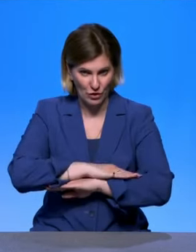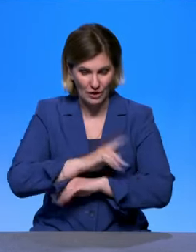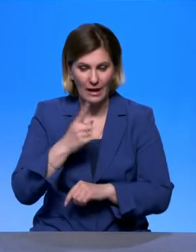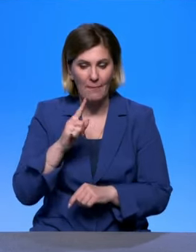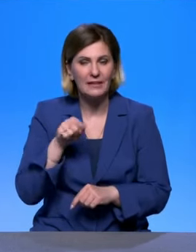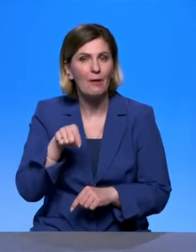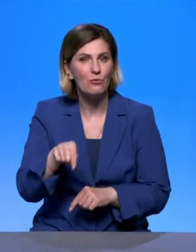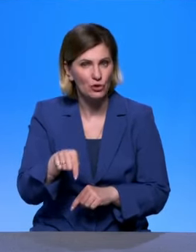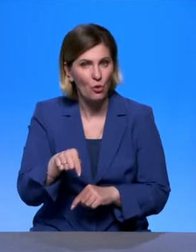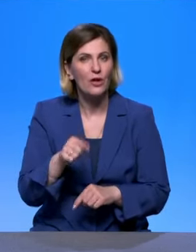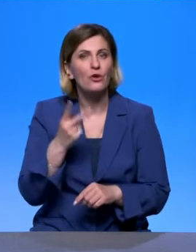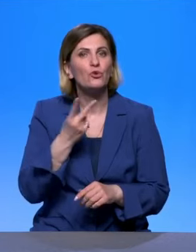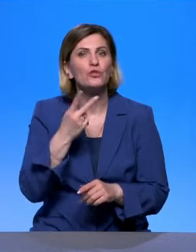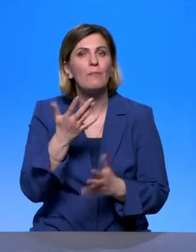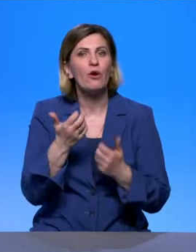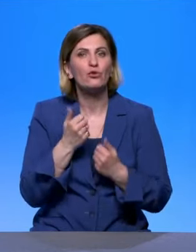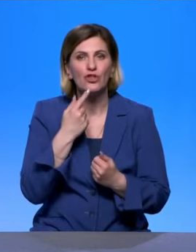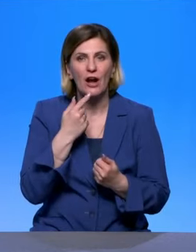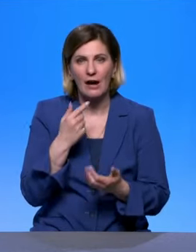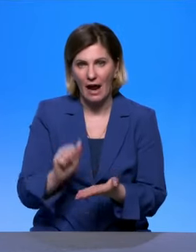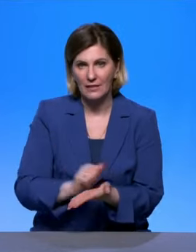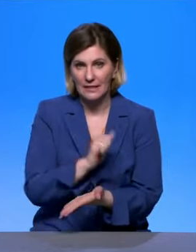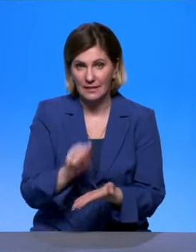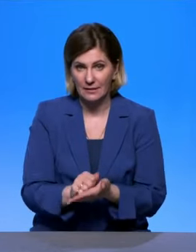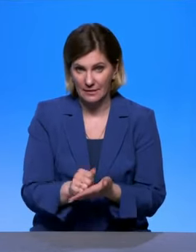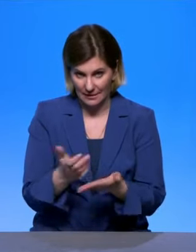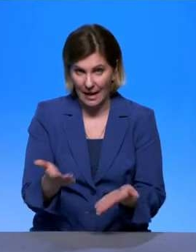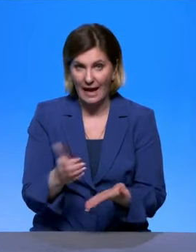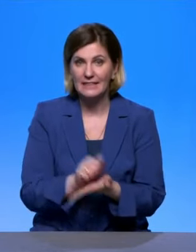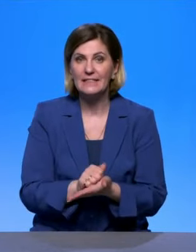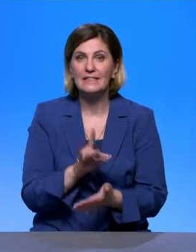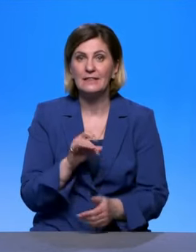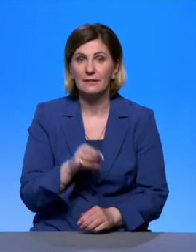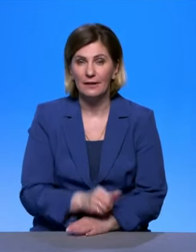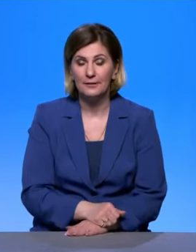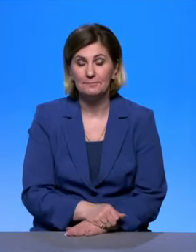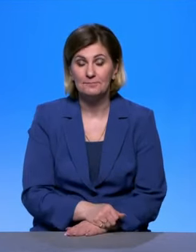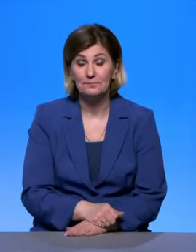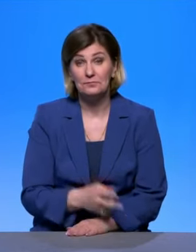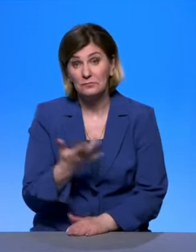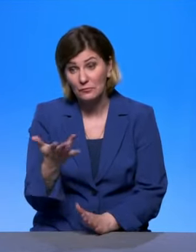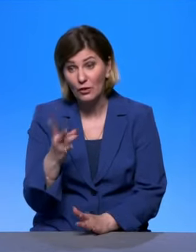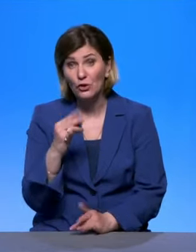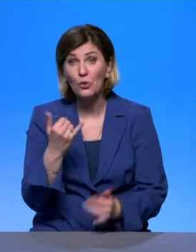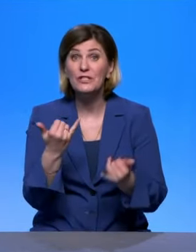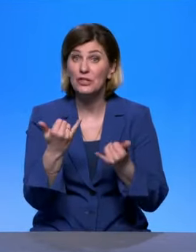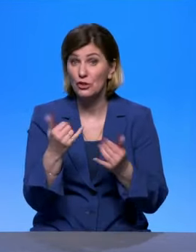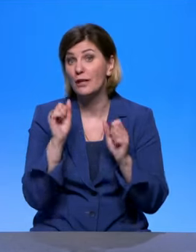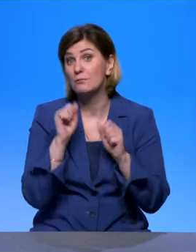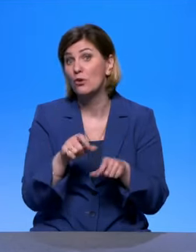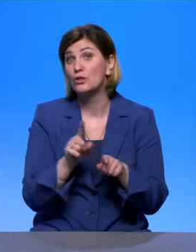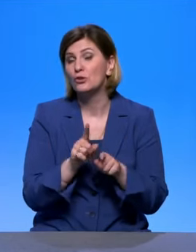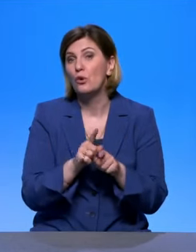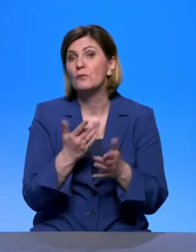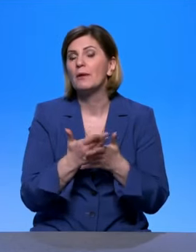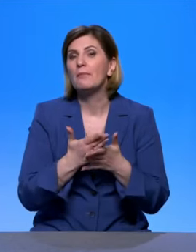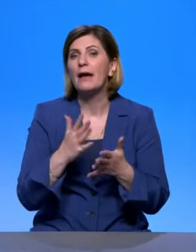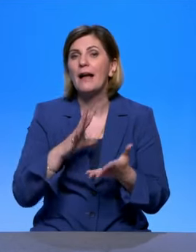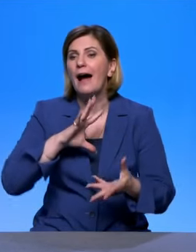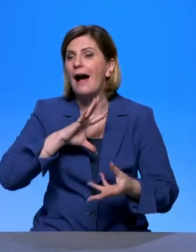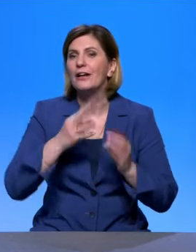конечно. Но ведь смотрите, есть еще интересная история. По-моему, сейчас, как альтернатива ЕГЭ, можно по результатам Олимпиад, по-моему, да, поступить в вузы. То есть,